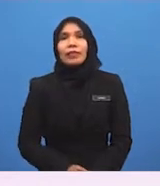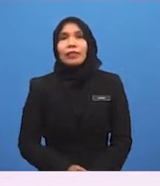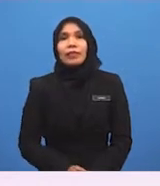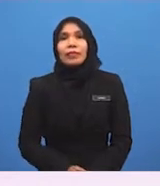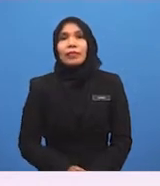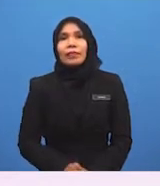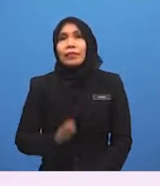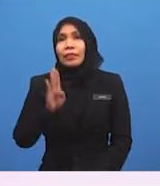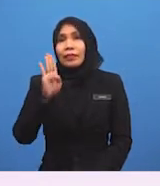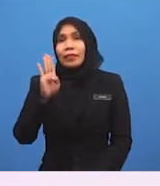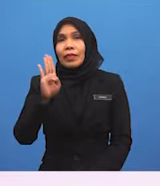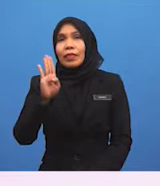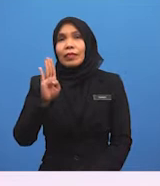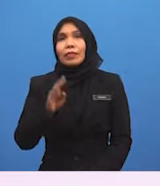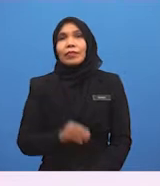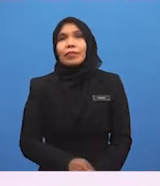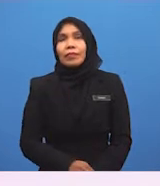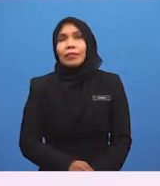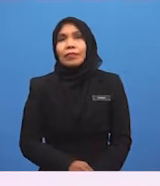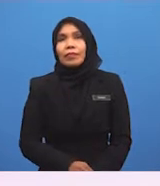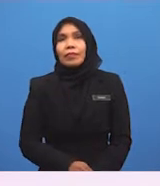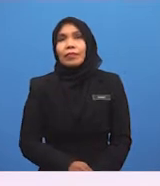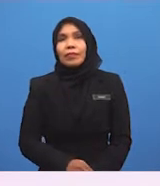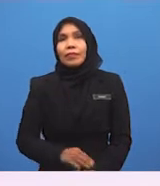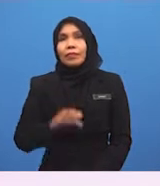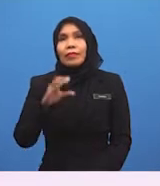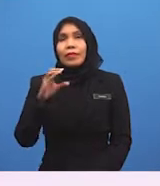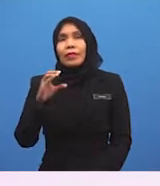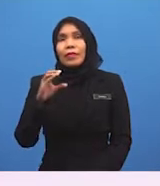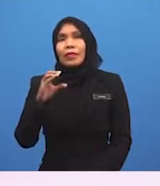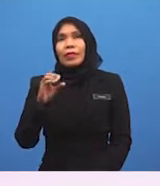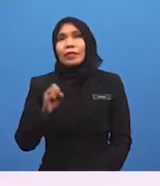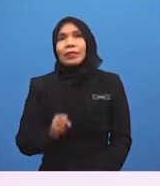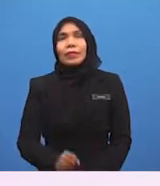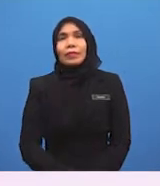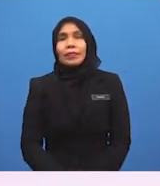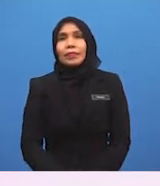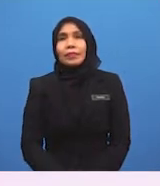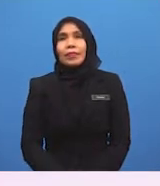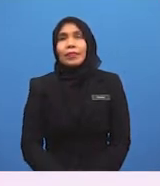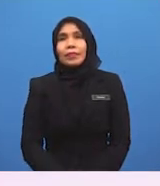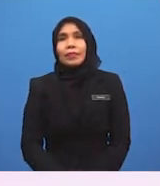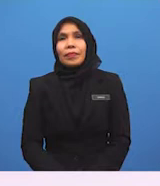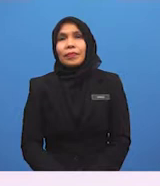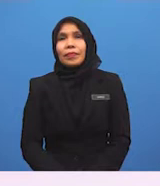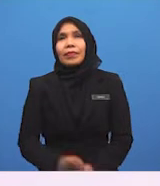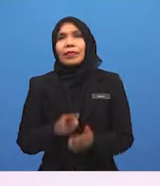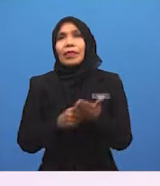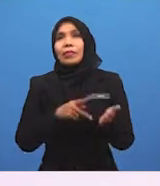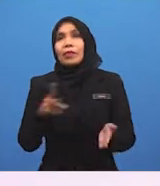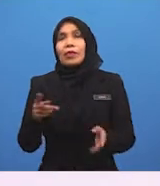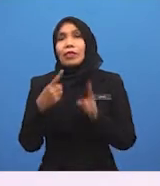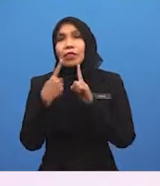kasih. C. Tidak memberi peluang kepada orang lain. Apakah